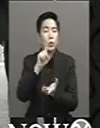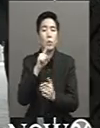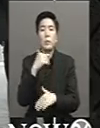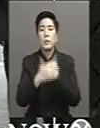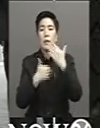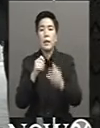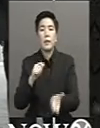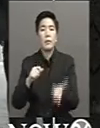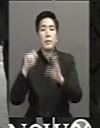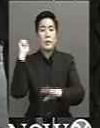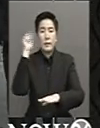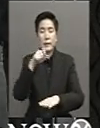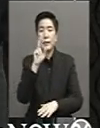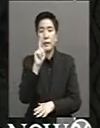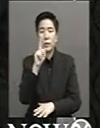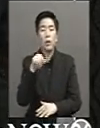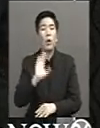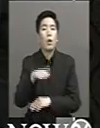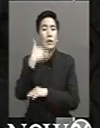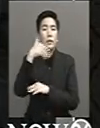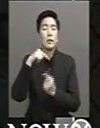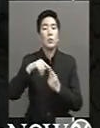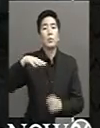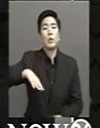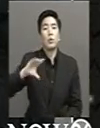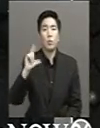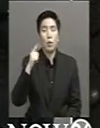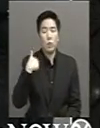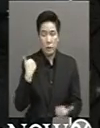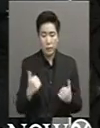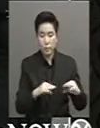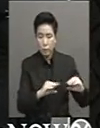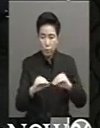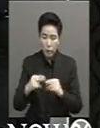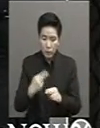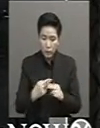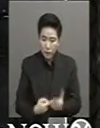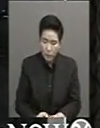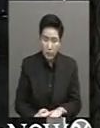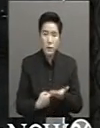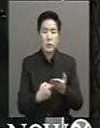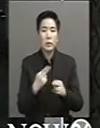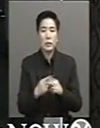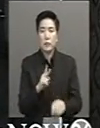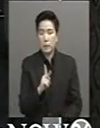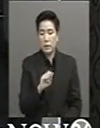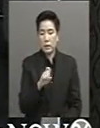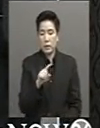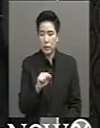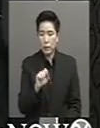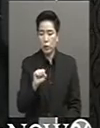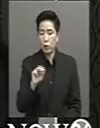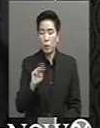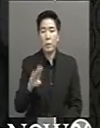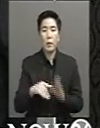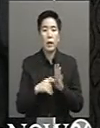แห่งชาติสมาคมกีฬาเทนนิสเมืองทองธานีซึ่งในที่ประชุมได้เสนอชื่อนายกิตติสมบัติซึ่งเป็นผู้ล